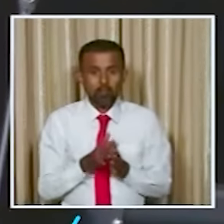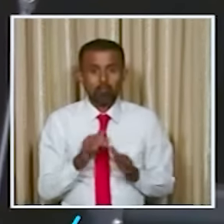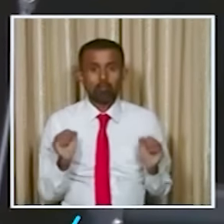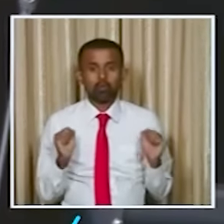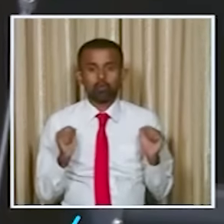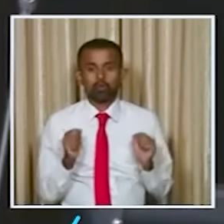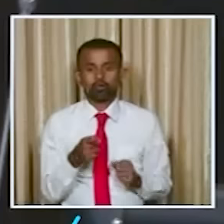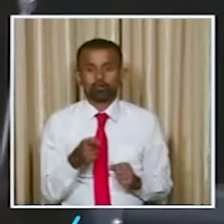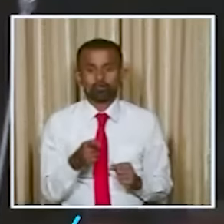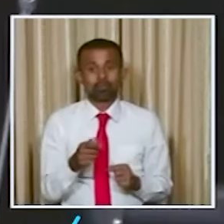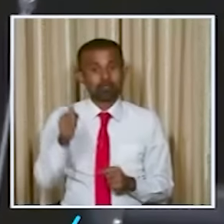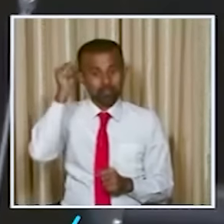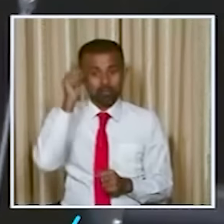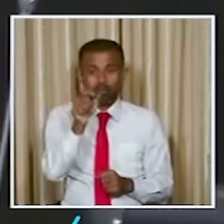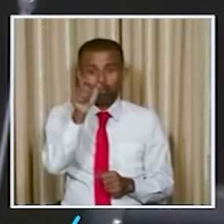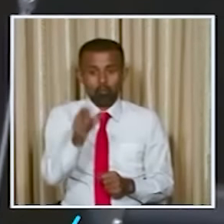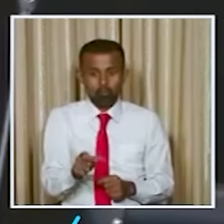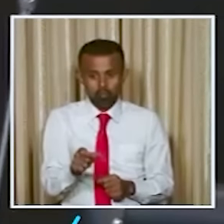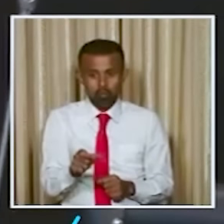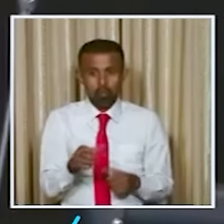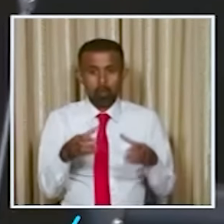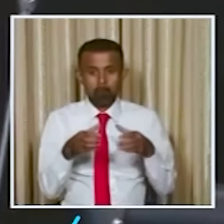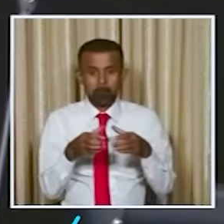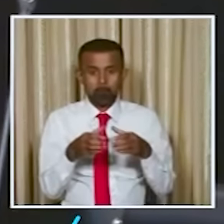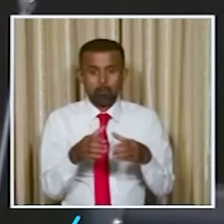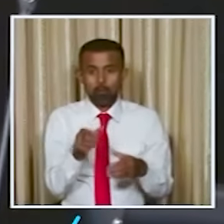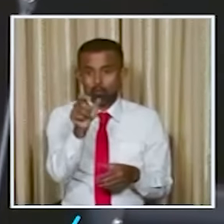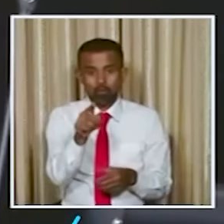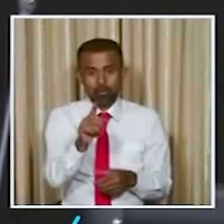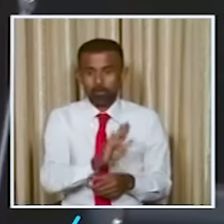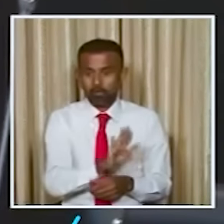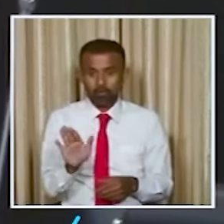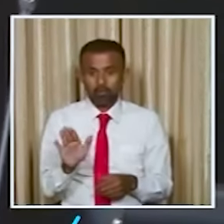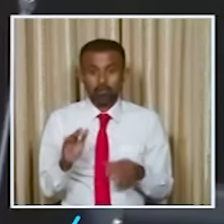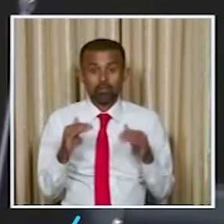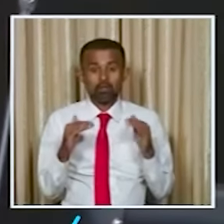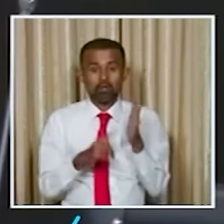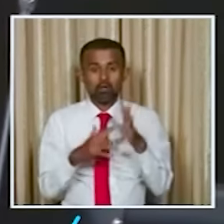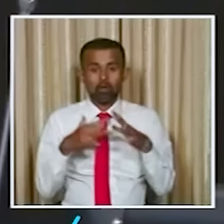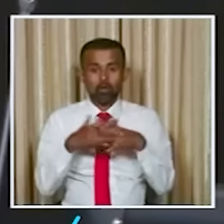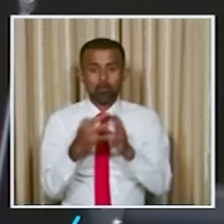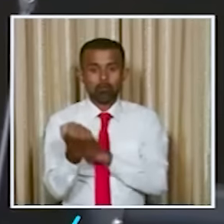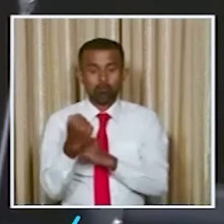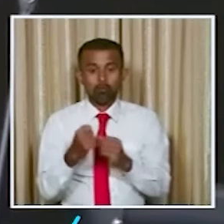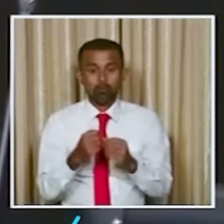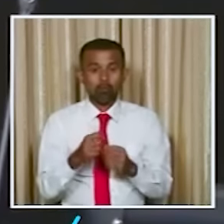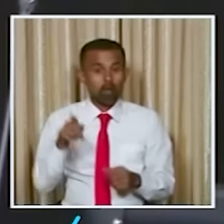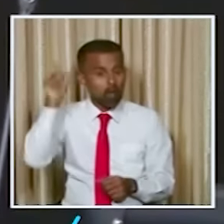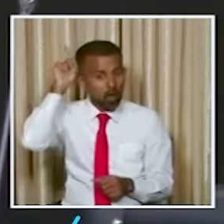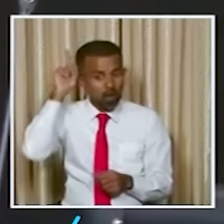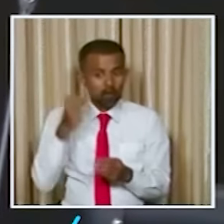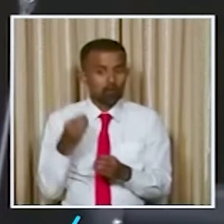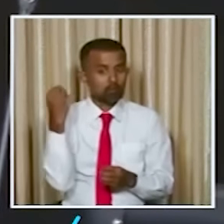තියෙන්නේ. මොකද එදා ඔබතුමියලාගේ පක්ෂේම ඔබතුමිය කියලා කියන්නේ නැහැ. යුක්තිය පසඳලීමේ ක්‍රියාවලිය කුළු හරකෙකුට බාර